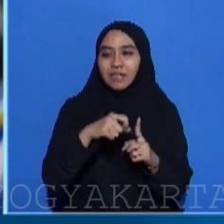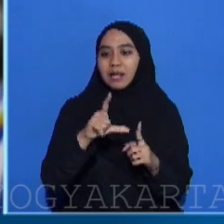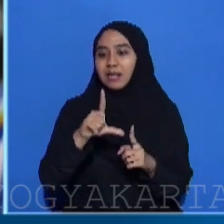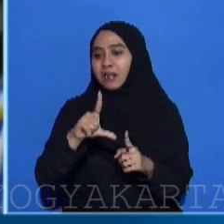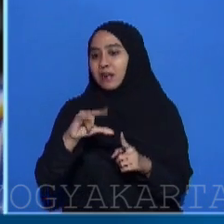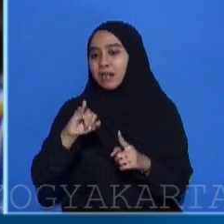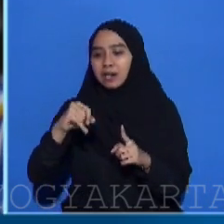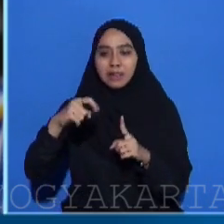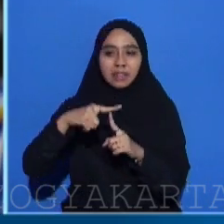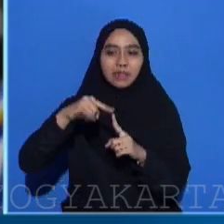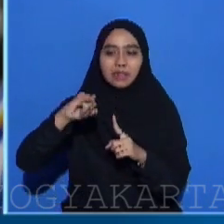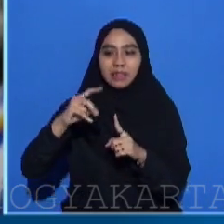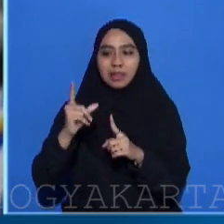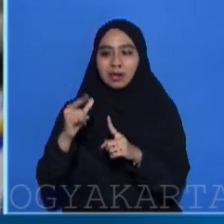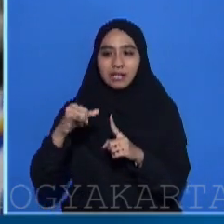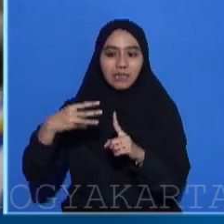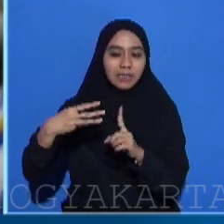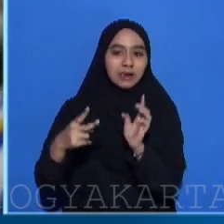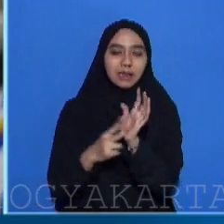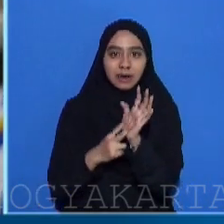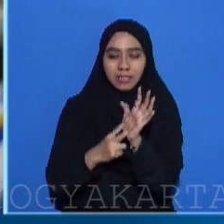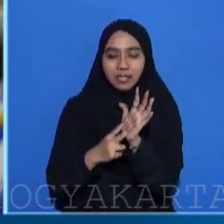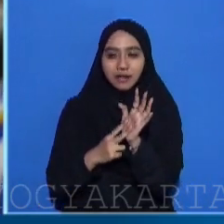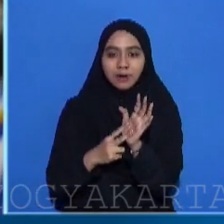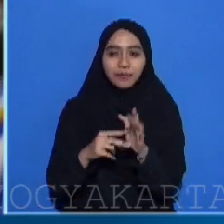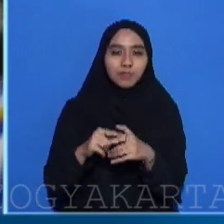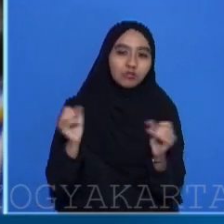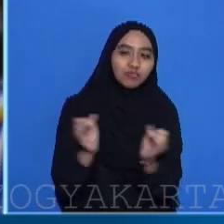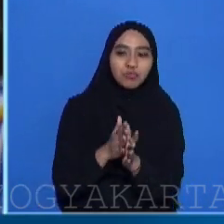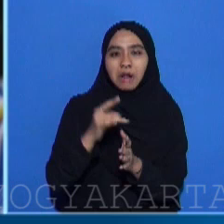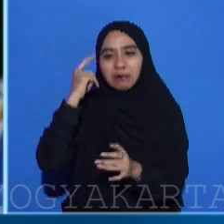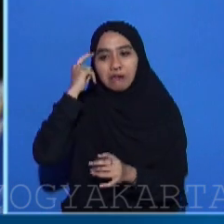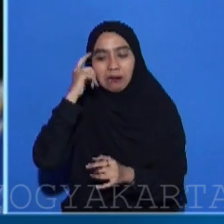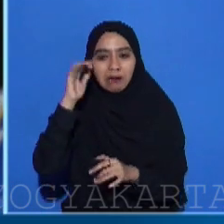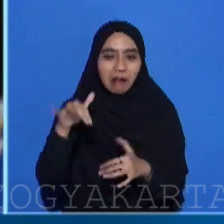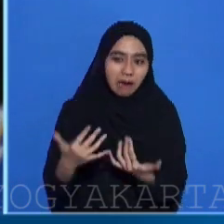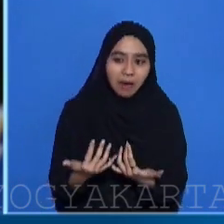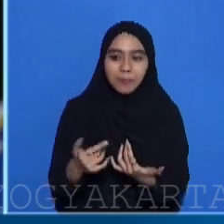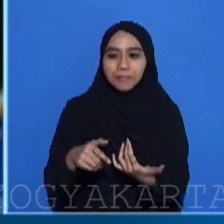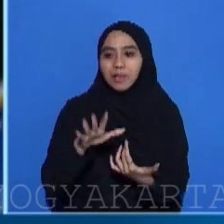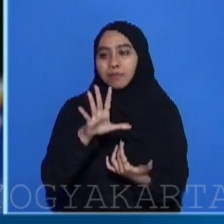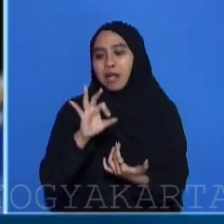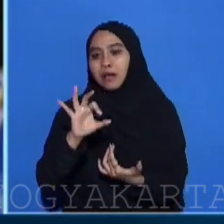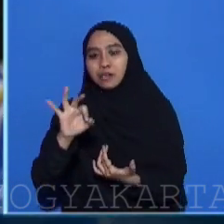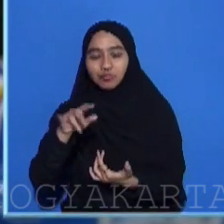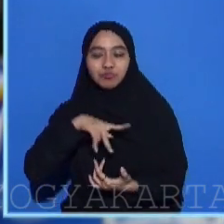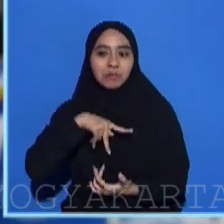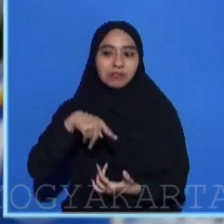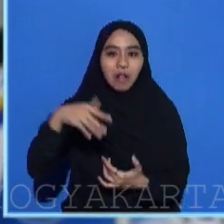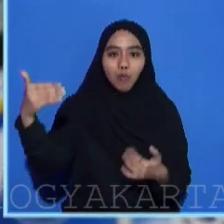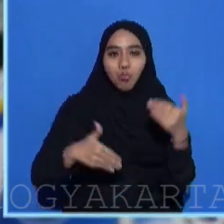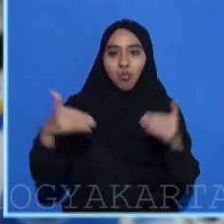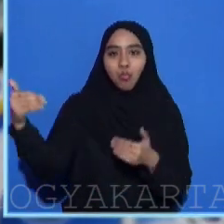ini sekitar ada 500-an peserta nanti yang akan datang